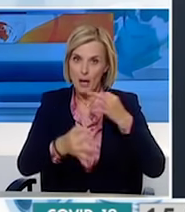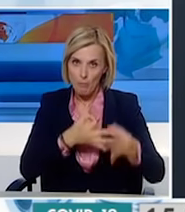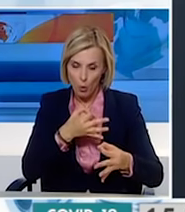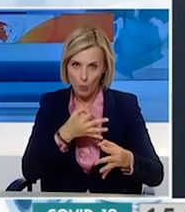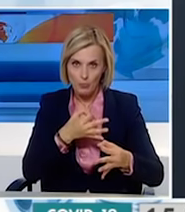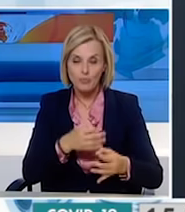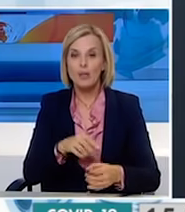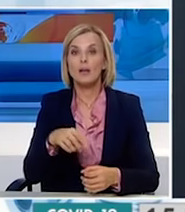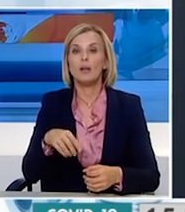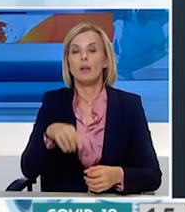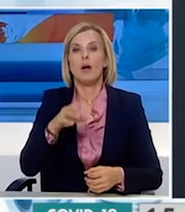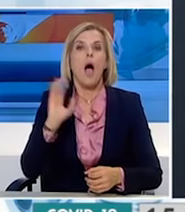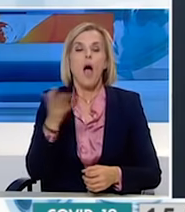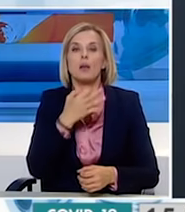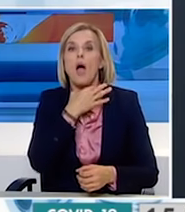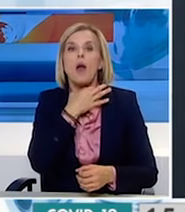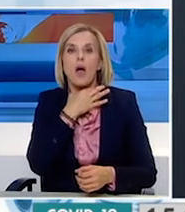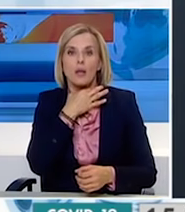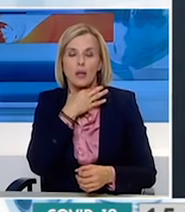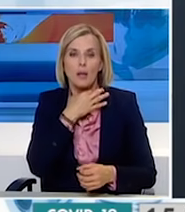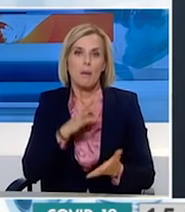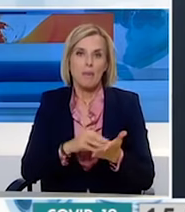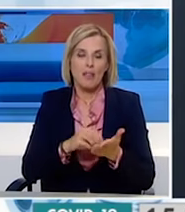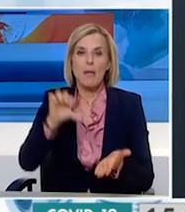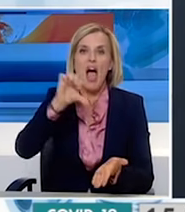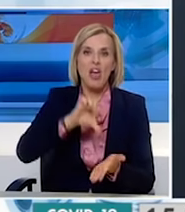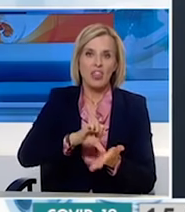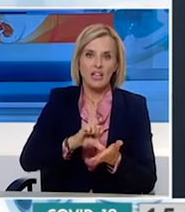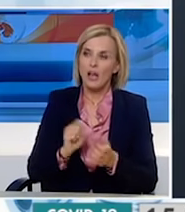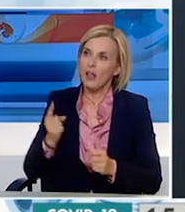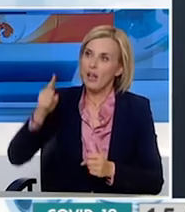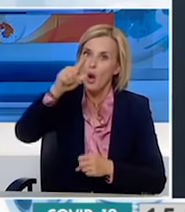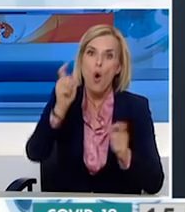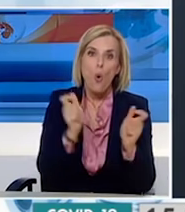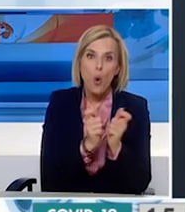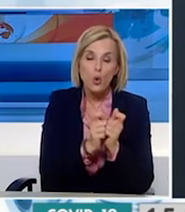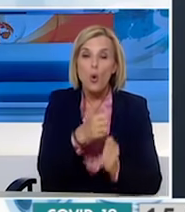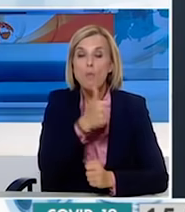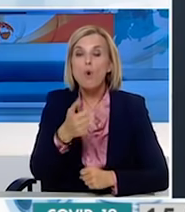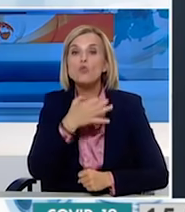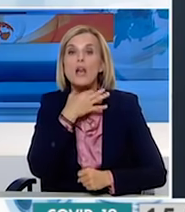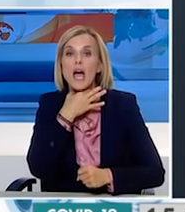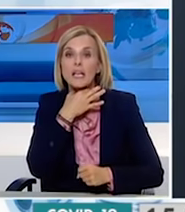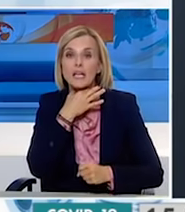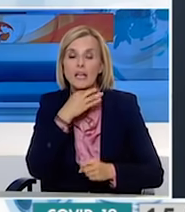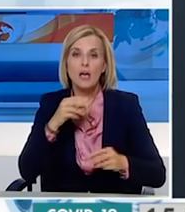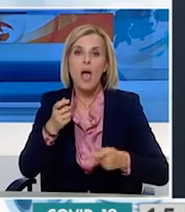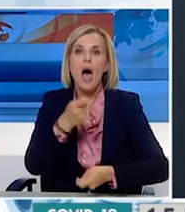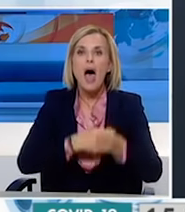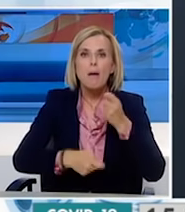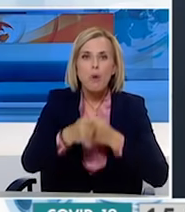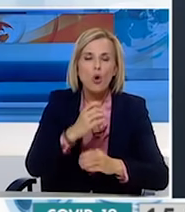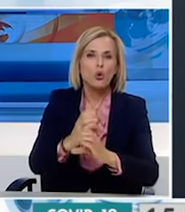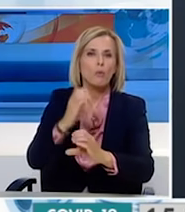αυτή επιτρέπεται μόνο για τρεις λόγους: για τροφοδοσία, για λόγους υγείας που αποδεικνύονται με ανάλογα έγγραφα και για